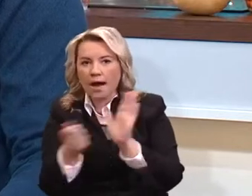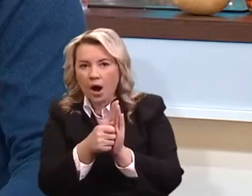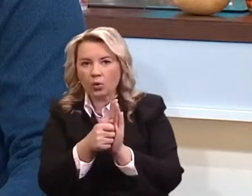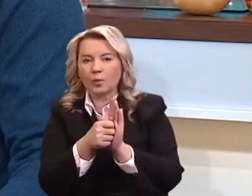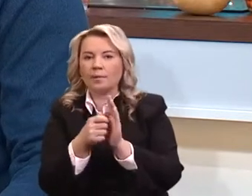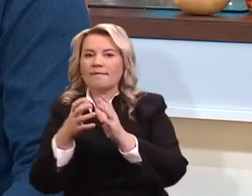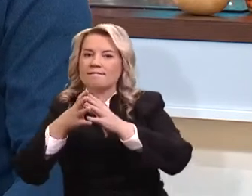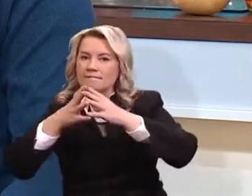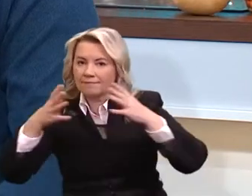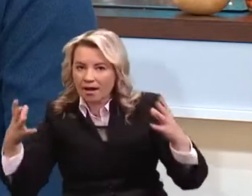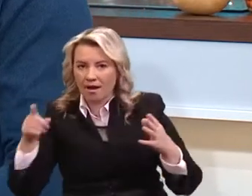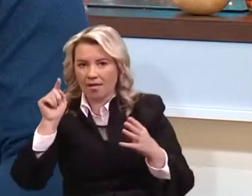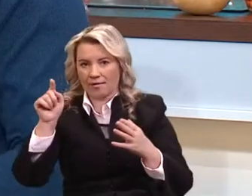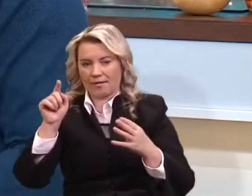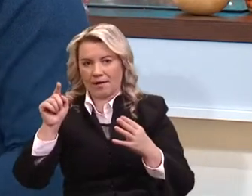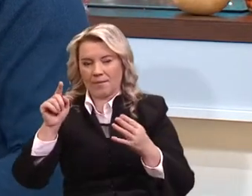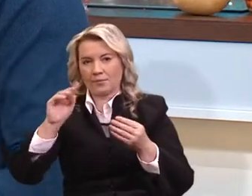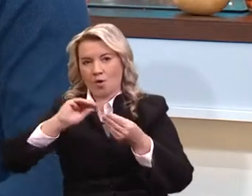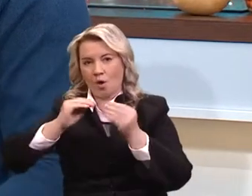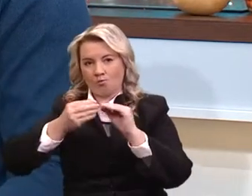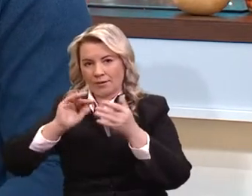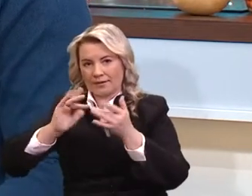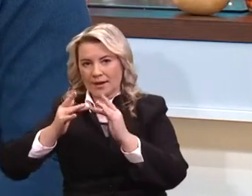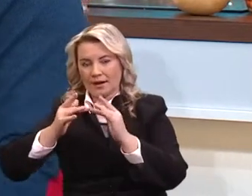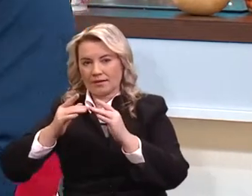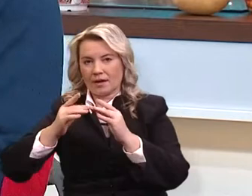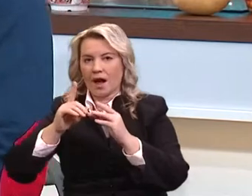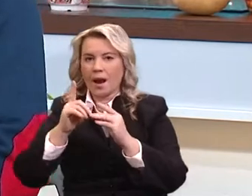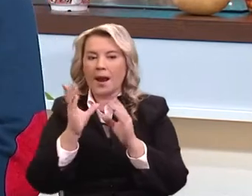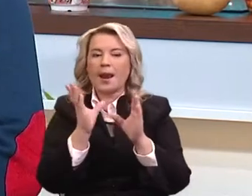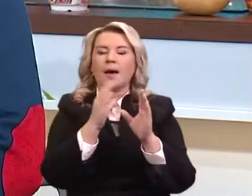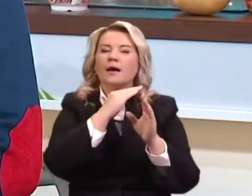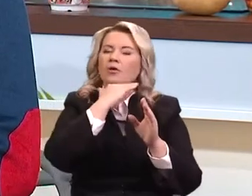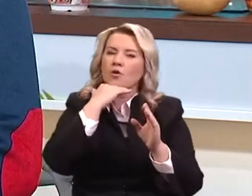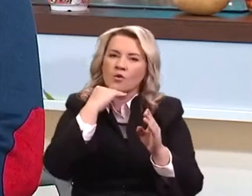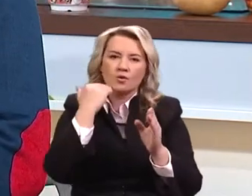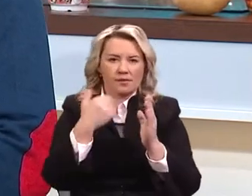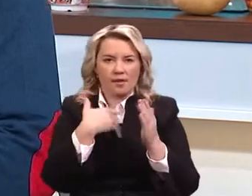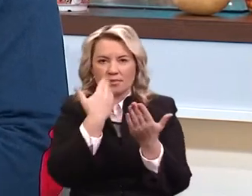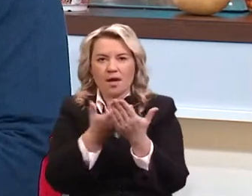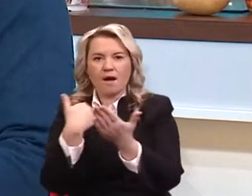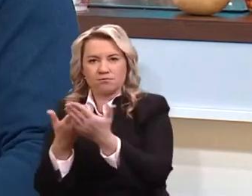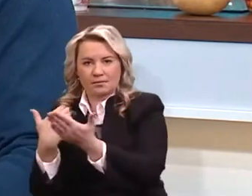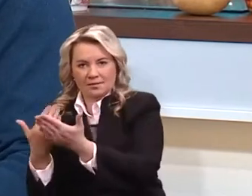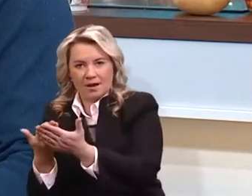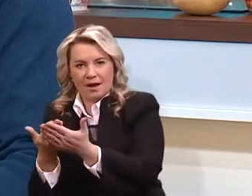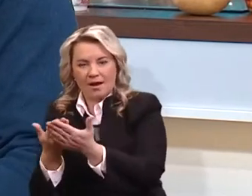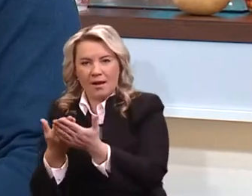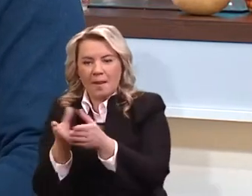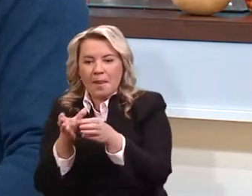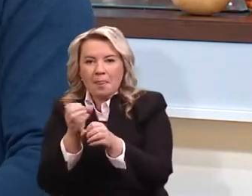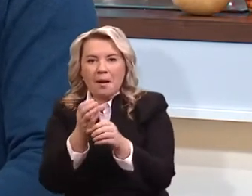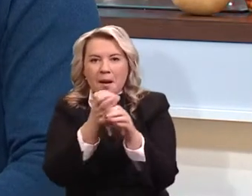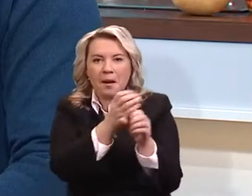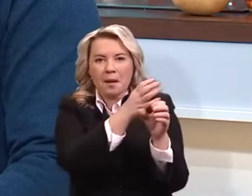garantují nějaké pravidla, nějaké vratky těch peněz a tak dále. Ale pak je tady hromada takových těch malých, já tomu říkám mama, tata, SRO,